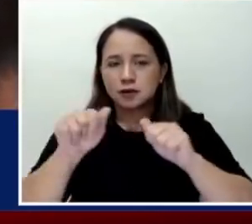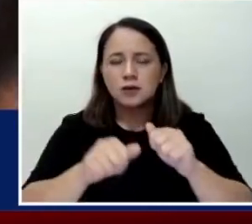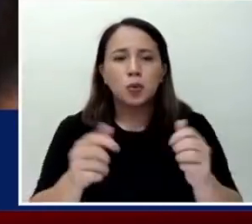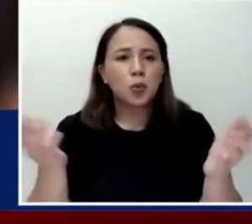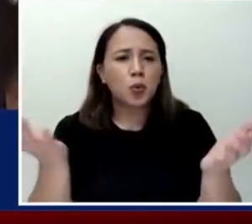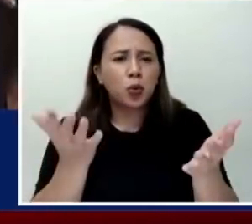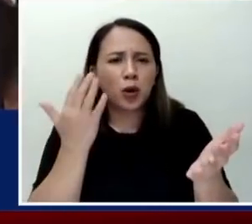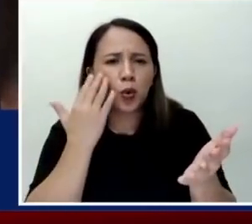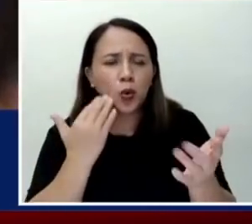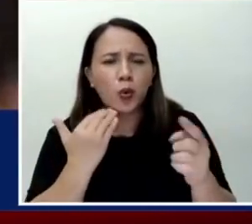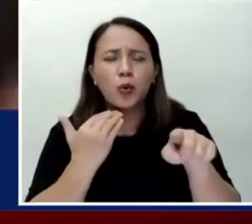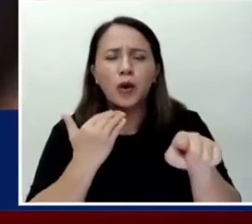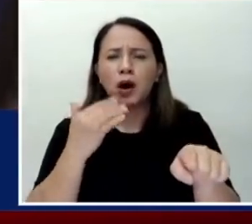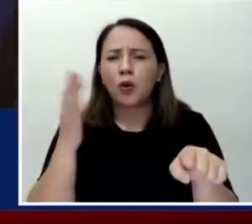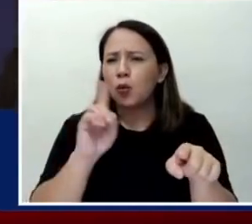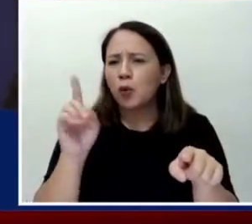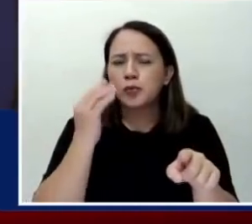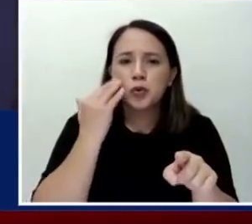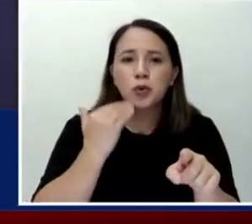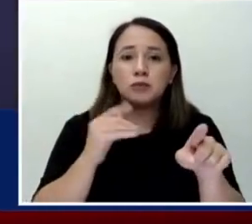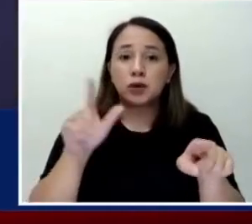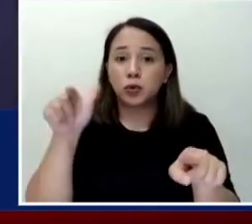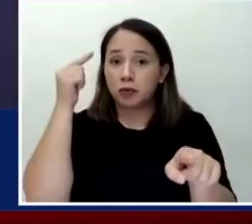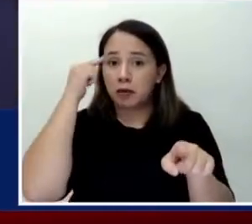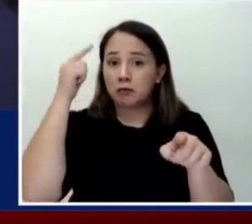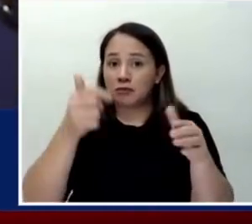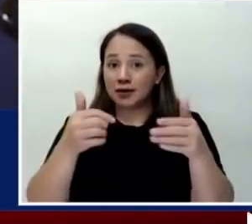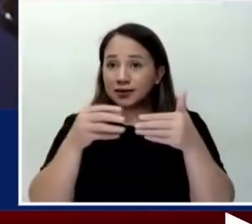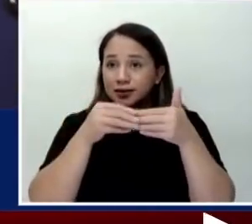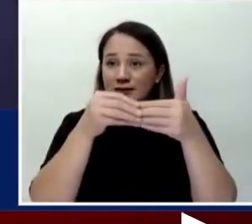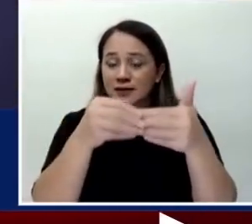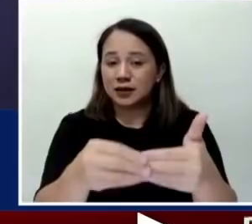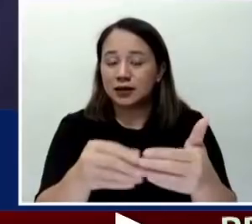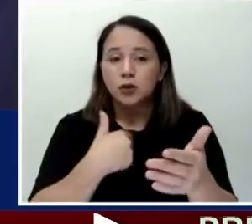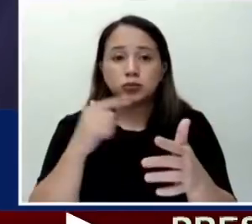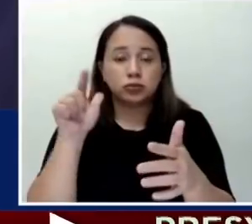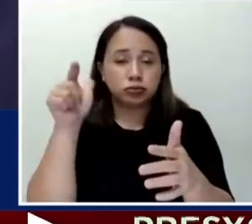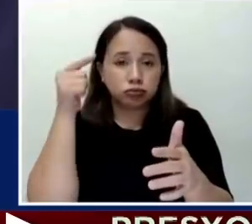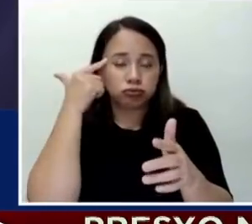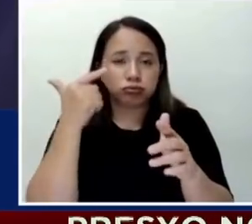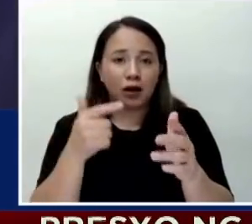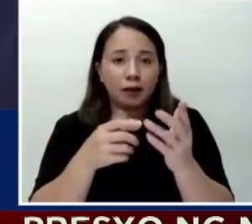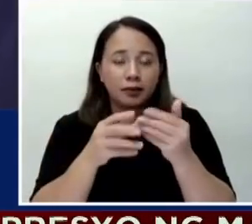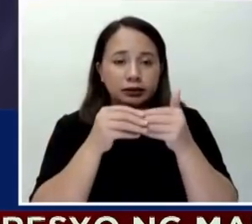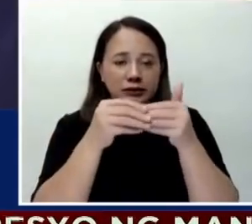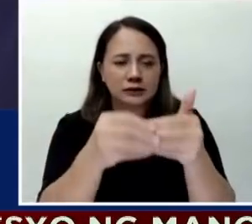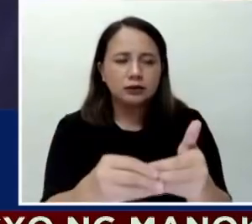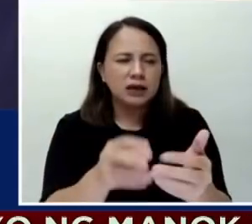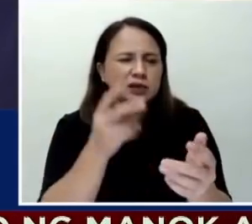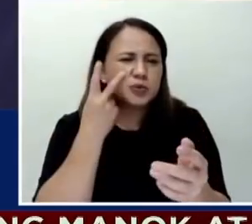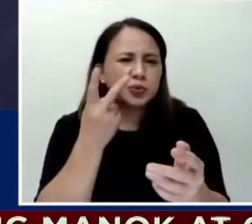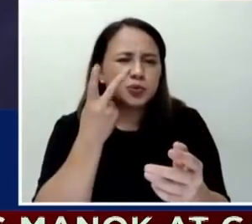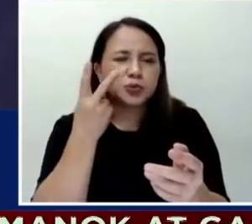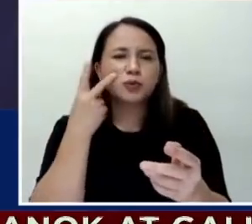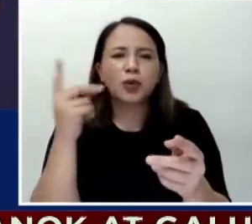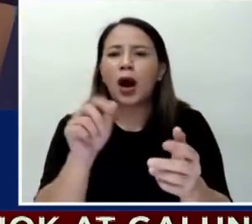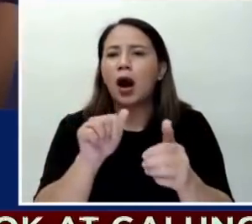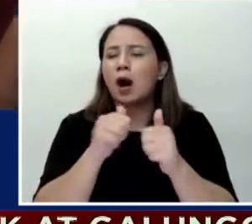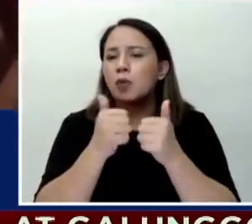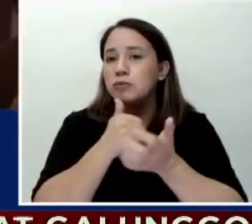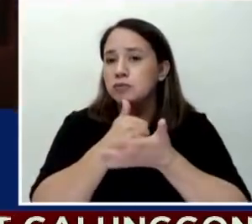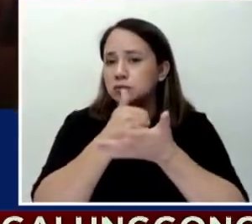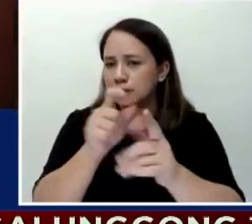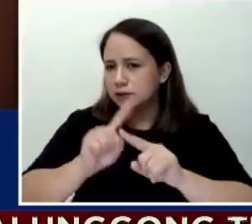kulang, ano ba yung kulang, pero dapat yung gobyerno yung mamuno. Yung gobyerno mamuno para tingnan kung paano matutulungan yung iba't ibang